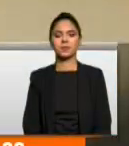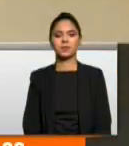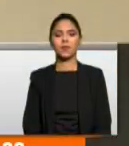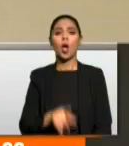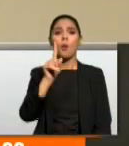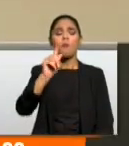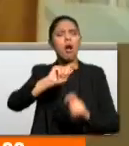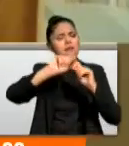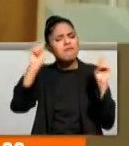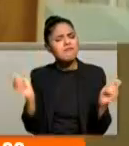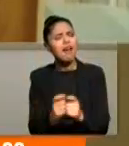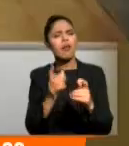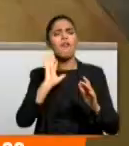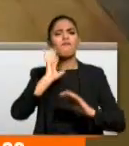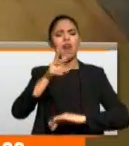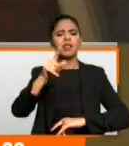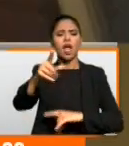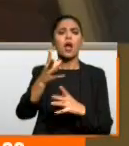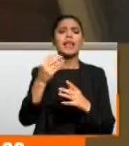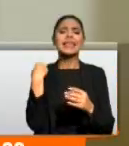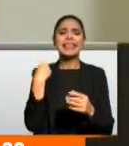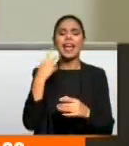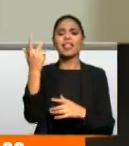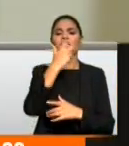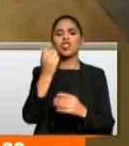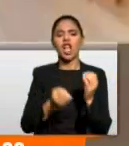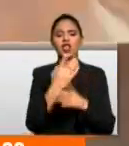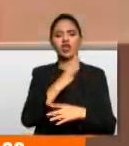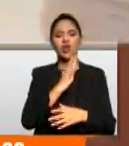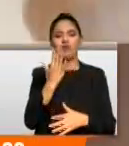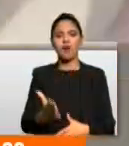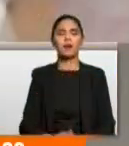Dynamite'la rekorları alt üst ettiler, çok geçmeden yeni albümün müjdesini verdiler.